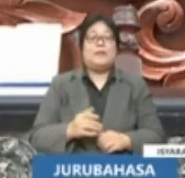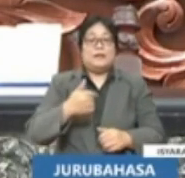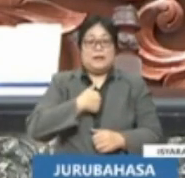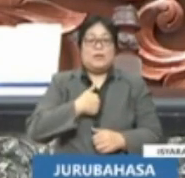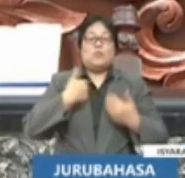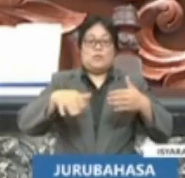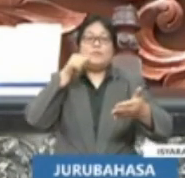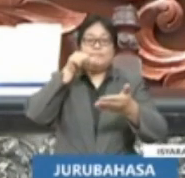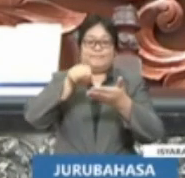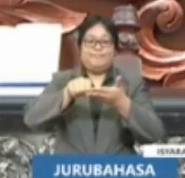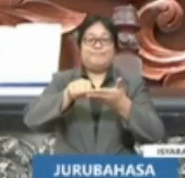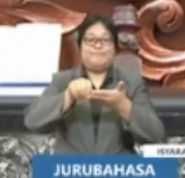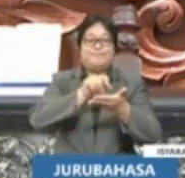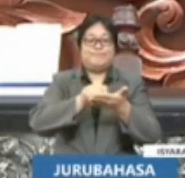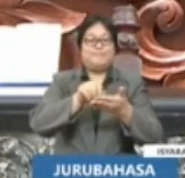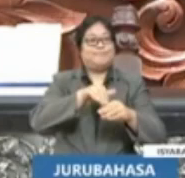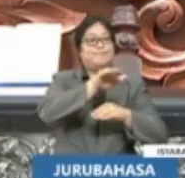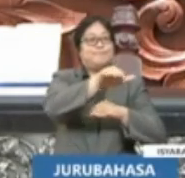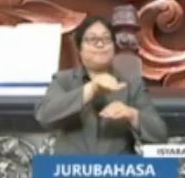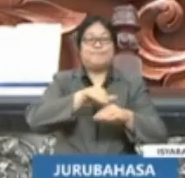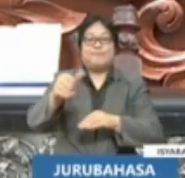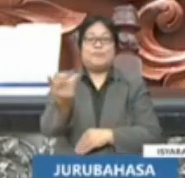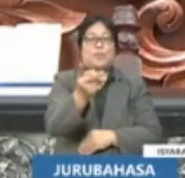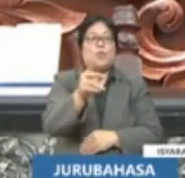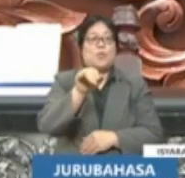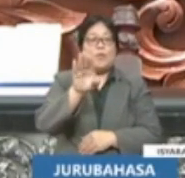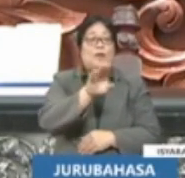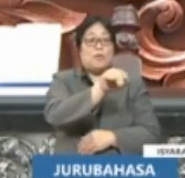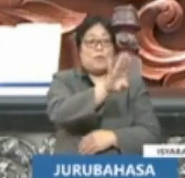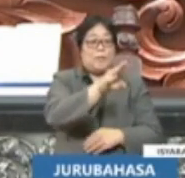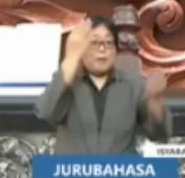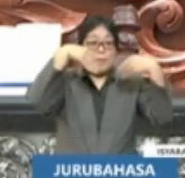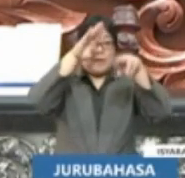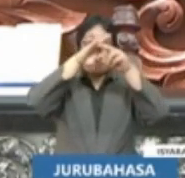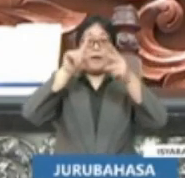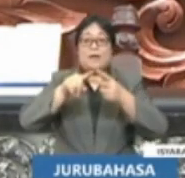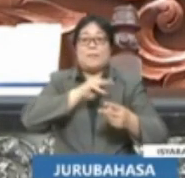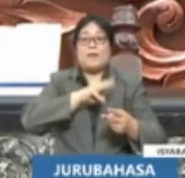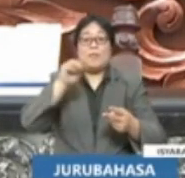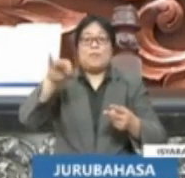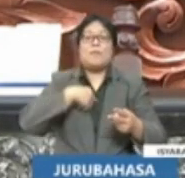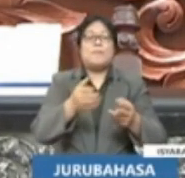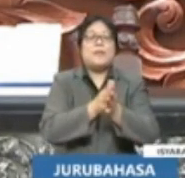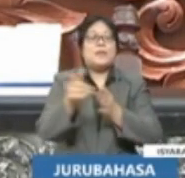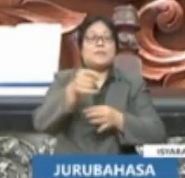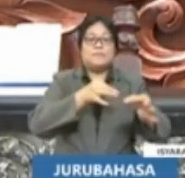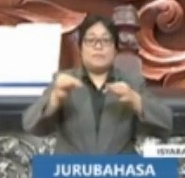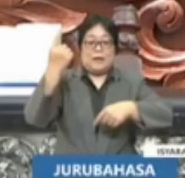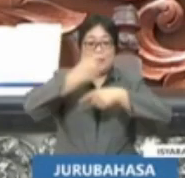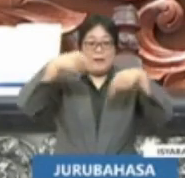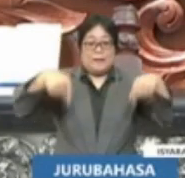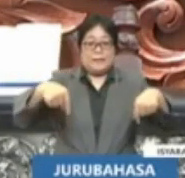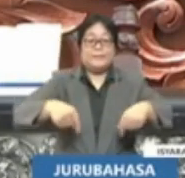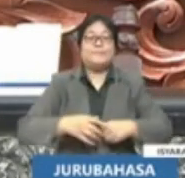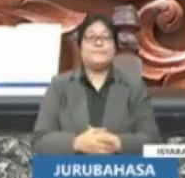itu, saya telah menulis surat kepada kedua-dua Yang Berhormat dan saya meminta penjelasan selewat-lewatnya hari